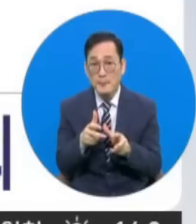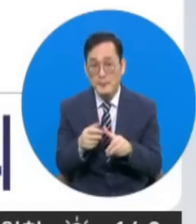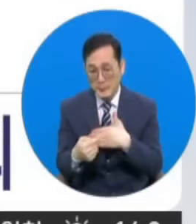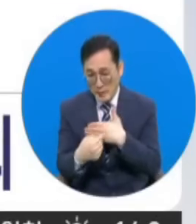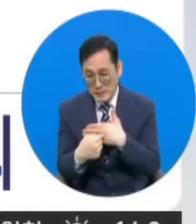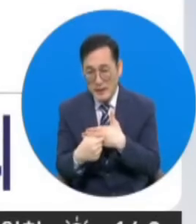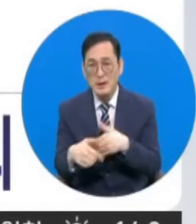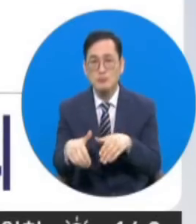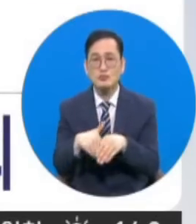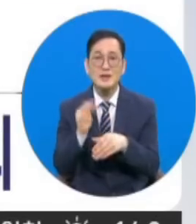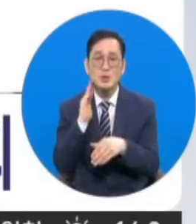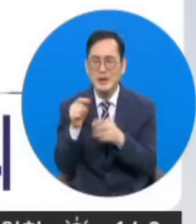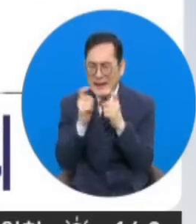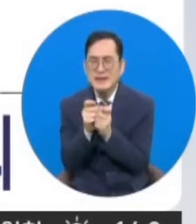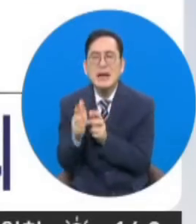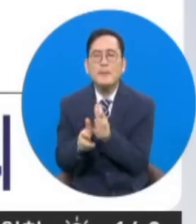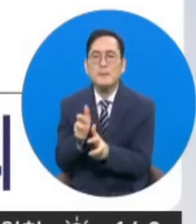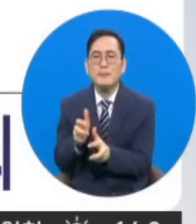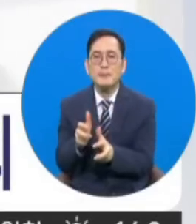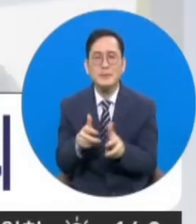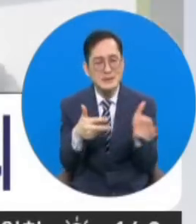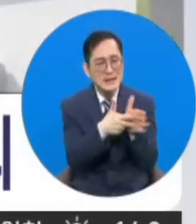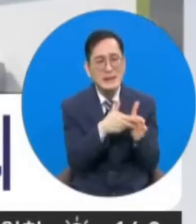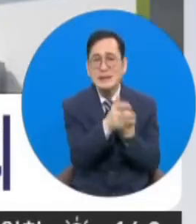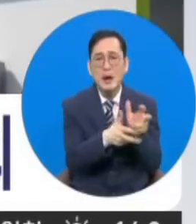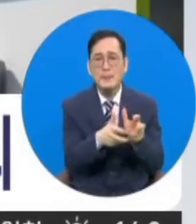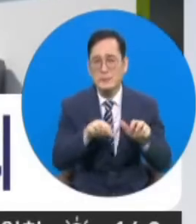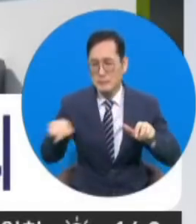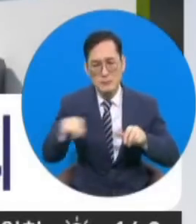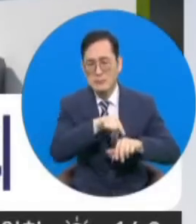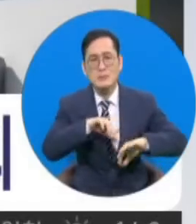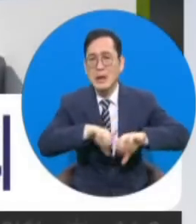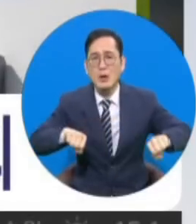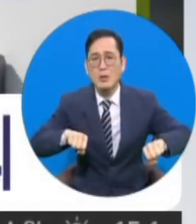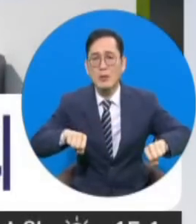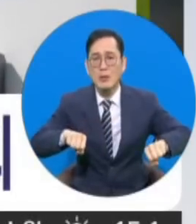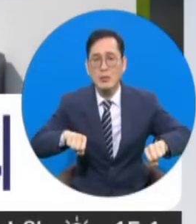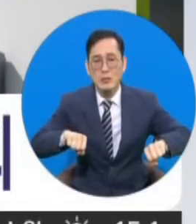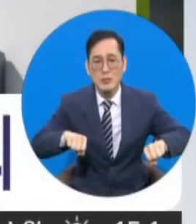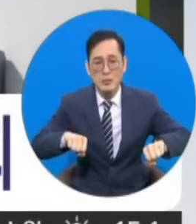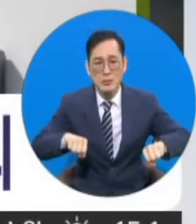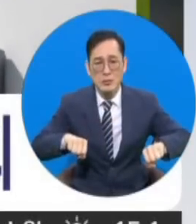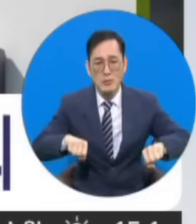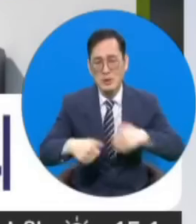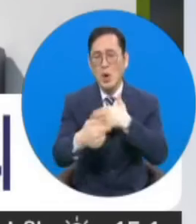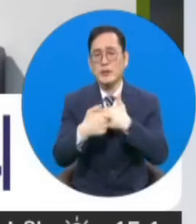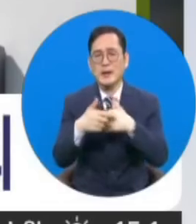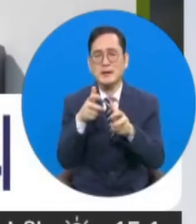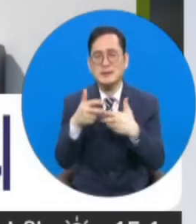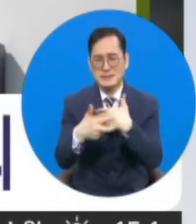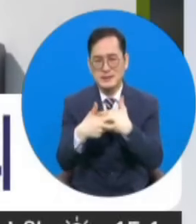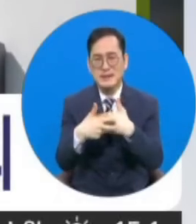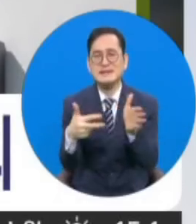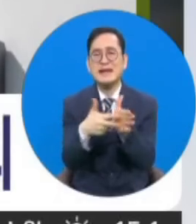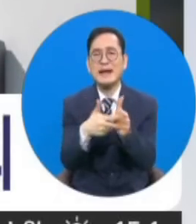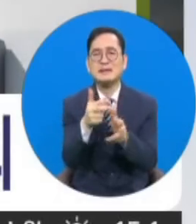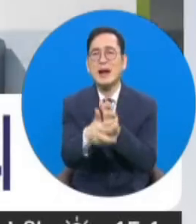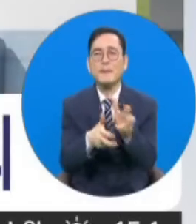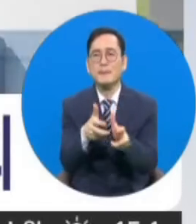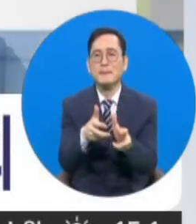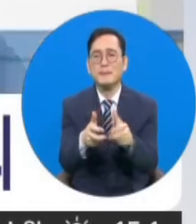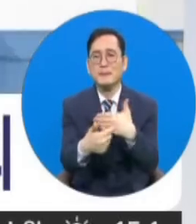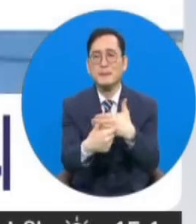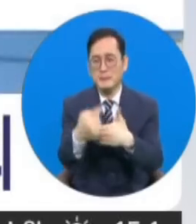이렇게 찍혀서 나온 영수증이 된다는 거예요 준비도 제대로 안 된 상황에서 왜 이렇게 그럼 서둘러서 책방을 열었어야 되나 이런 자잘한